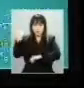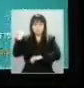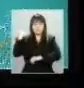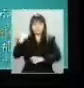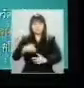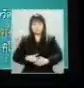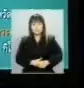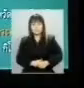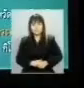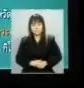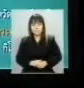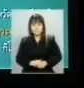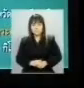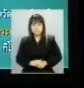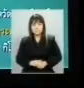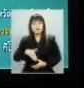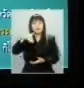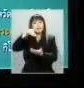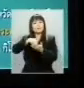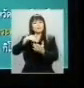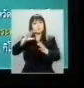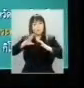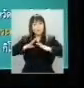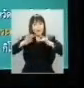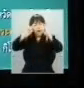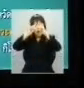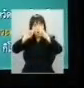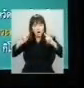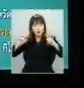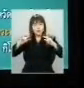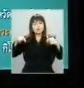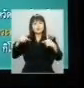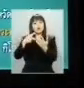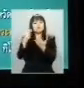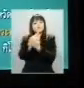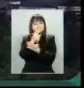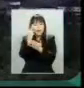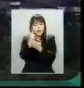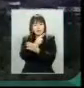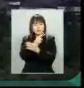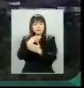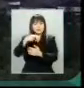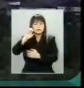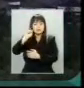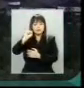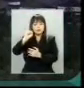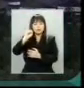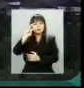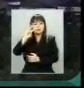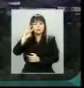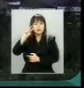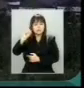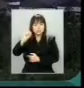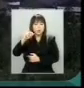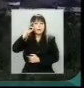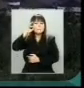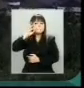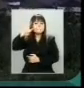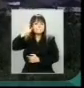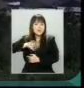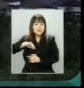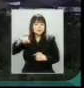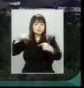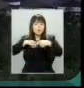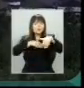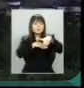ดตั้ง ศูนย์พักพิงผู้อพยพบ้านถ้ำหินอำเภอสวนพึ่งเป็นที่พักของชาวกะเหรี่ยงผู้อพยพหนีภัยจากสงครามใน